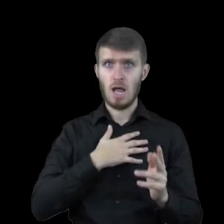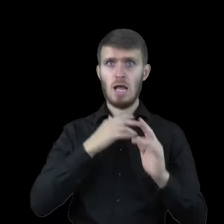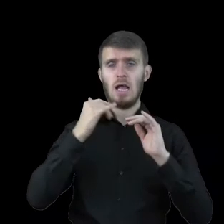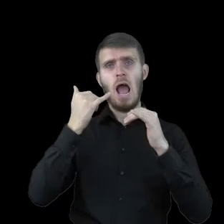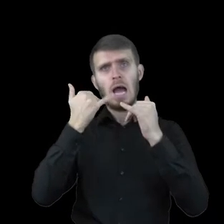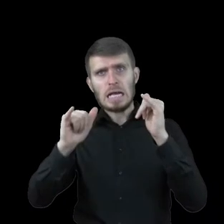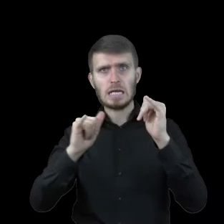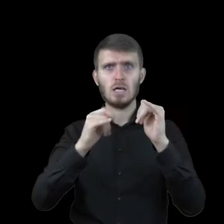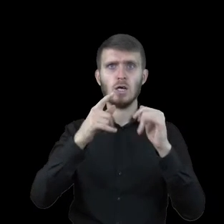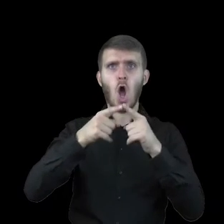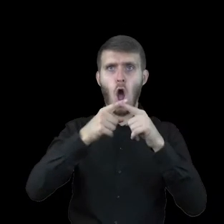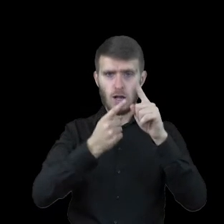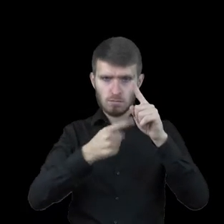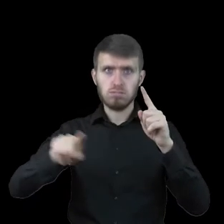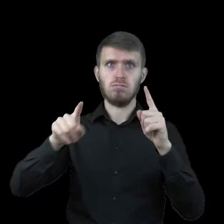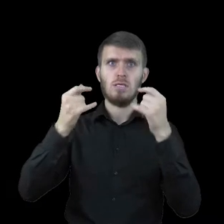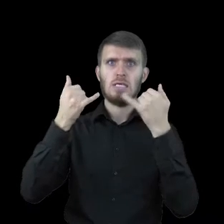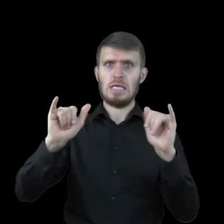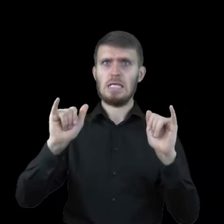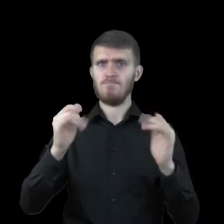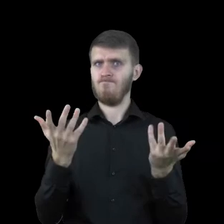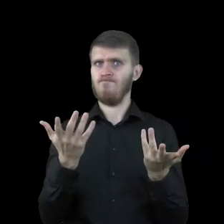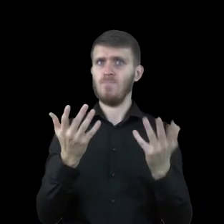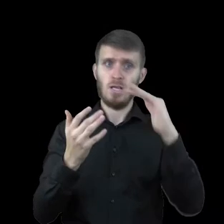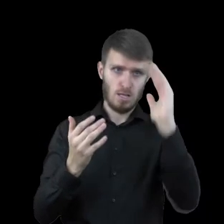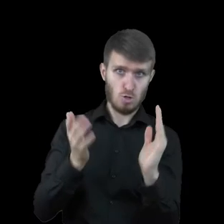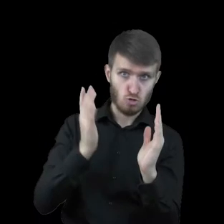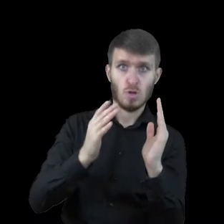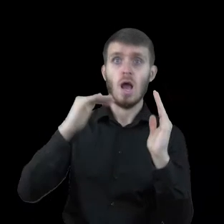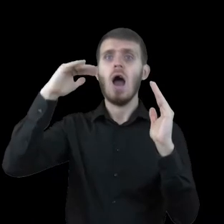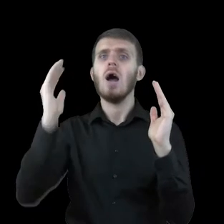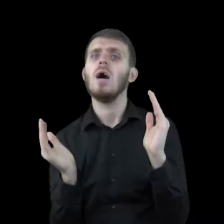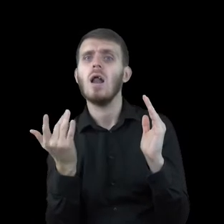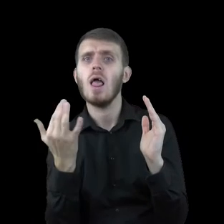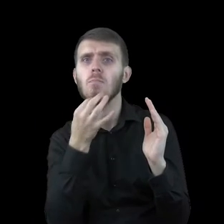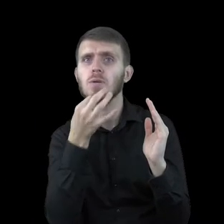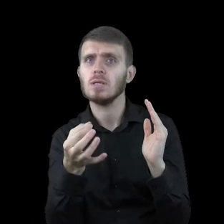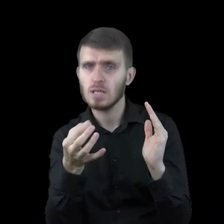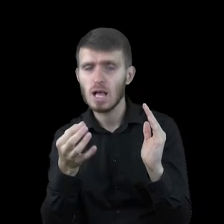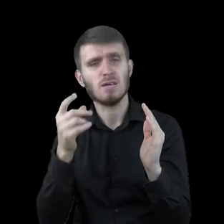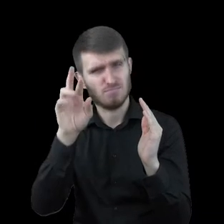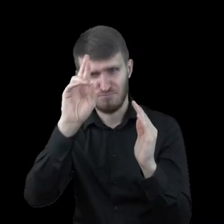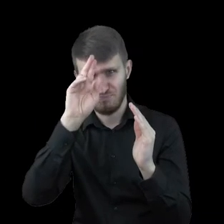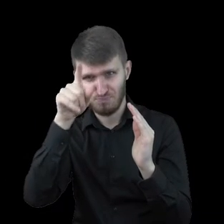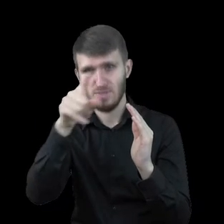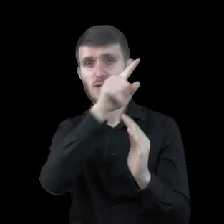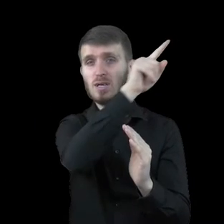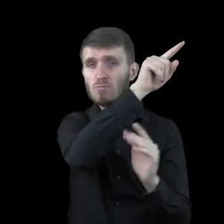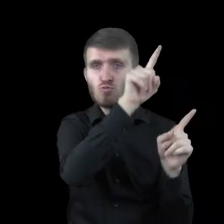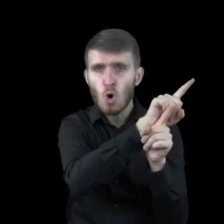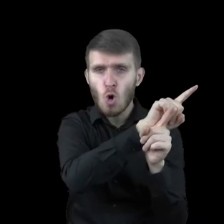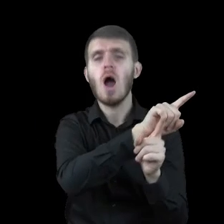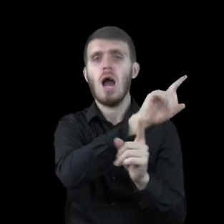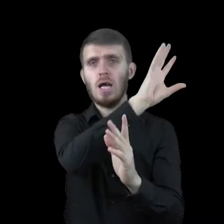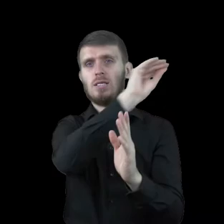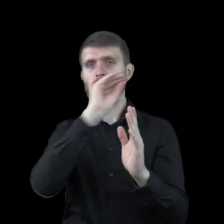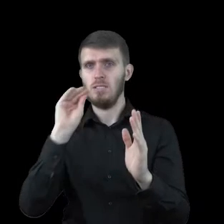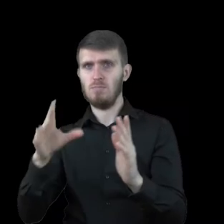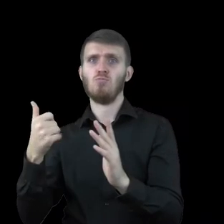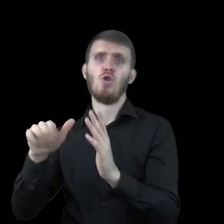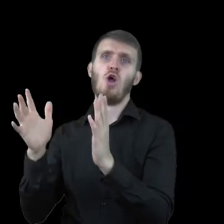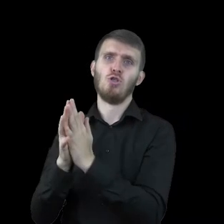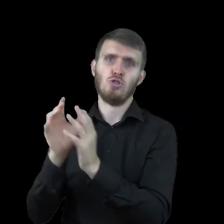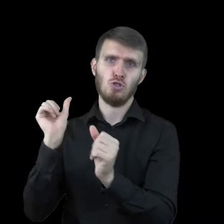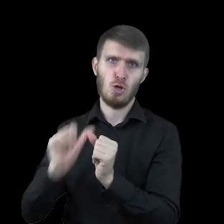parę prostych równoległych, są sobie równe. No właśnie, no to co będzie z tym kątem? Jak łatwo się domyślić, ten kąt też musi mieć miarę 110